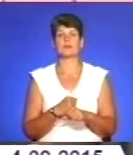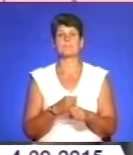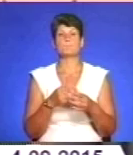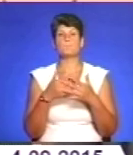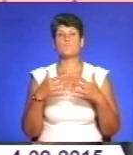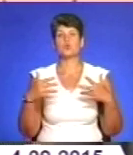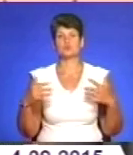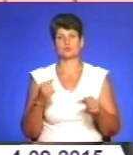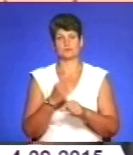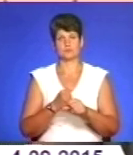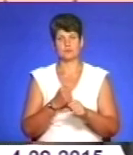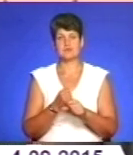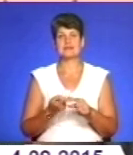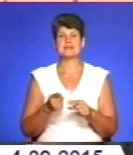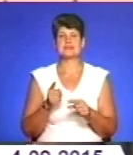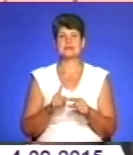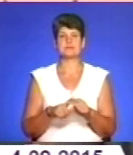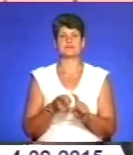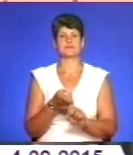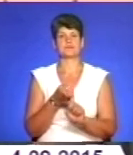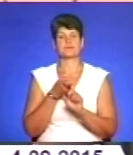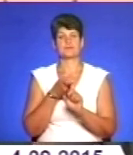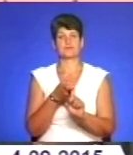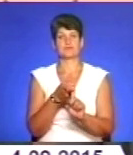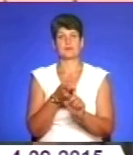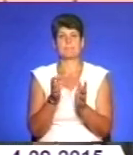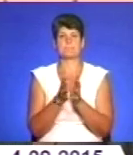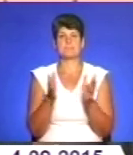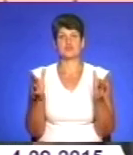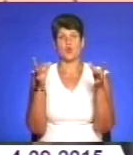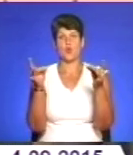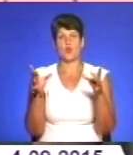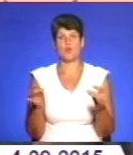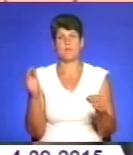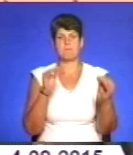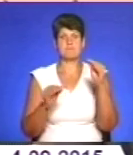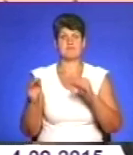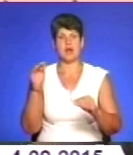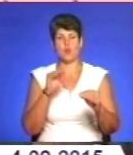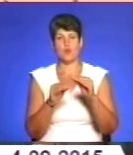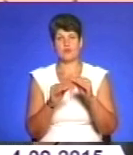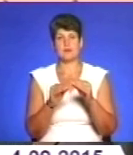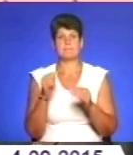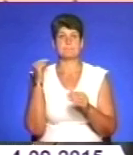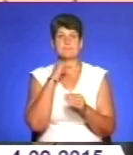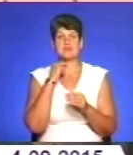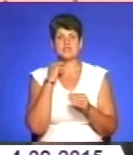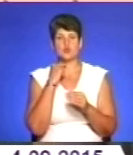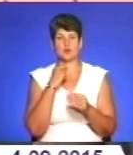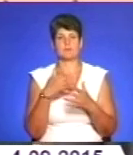продукція, яку ми випускаємо, вона стосується до більш упаковки, для більш м'ясної